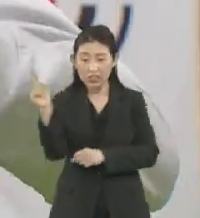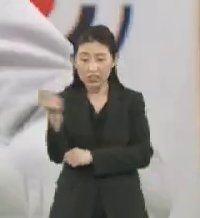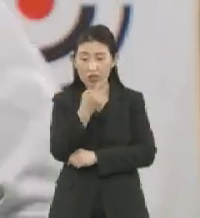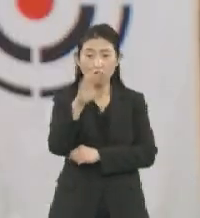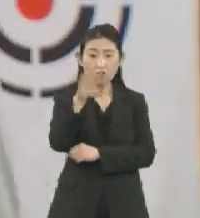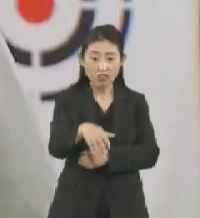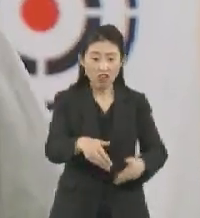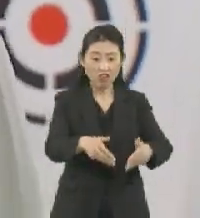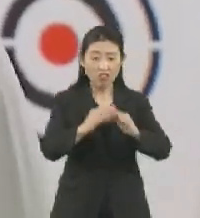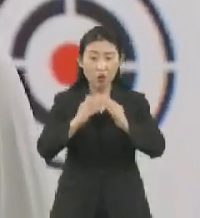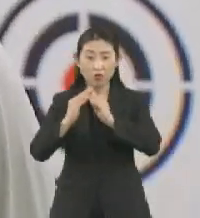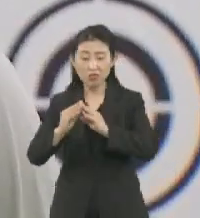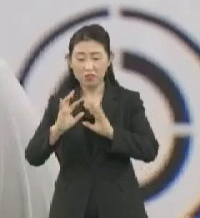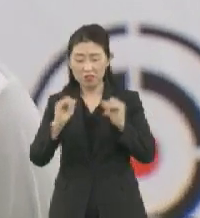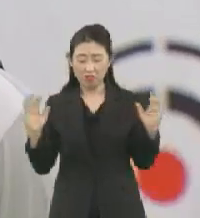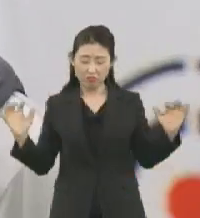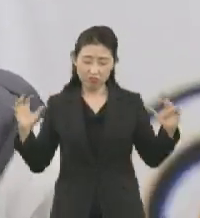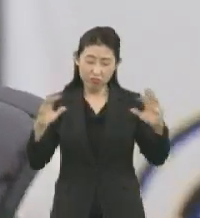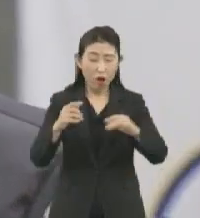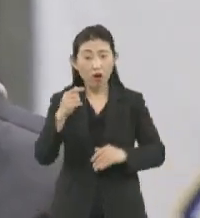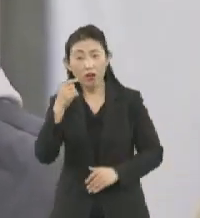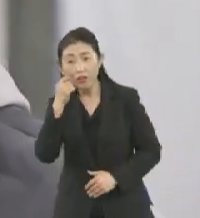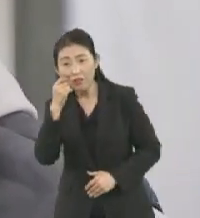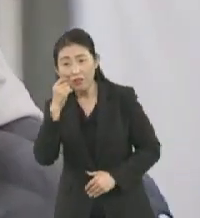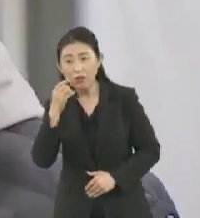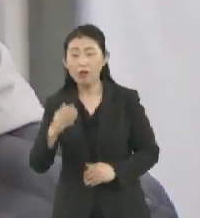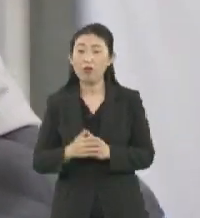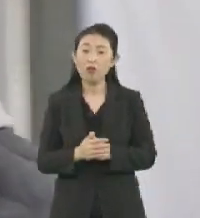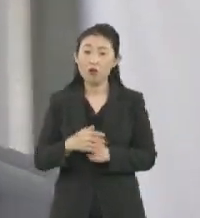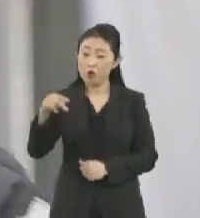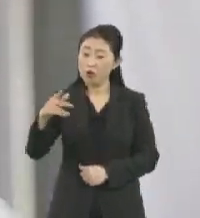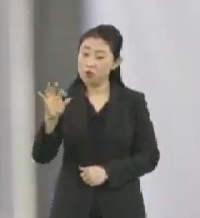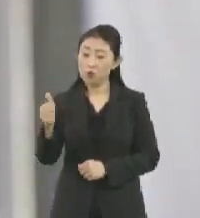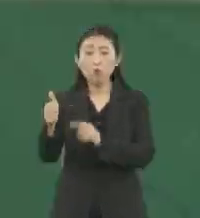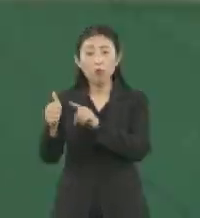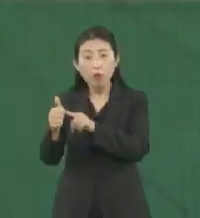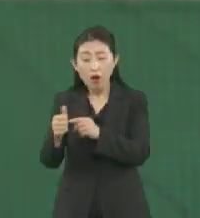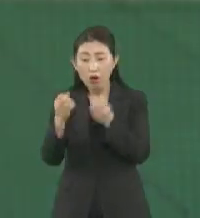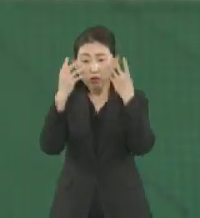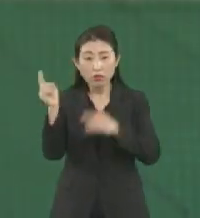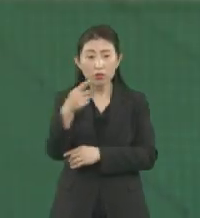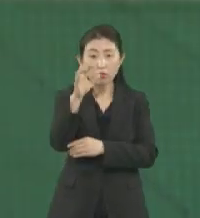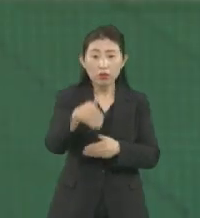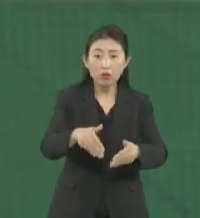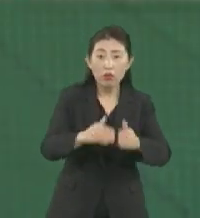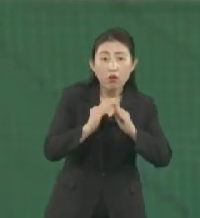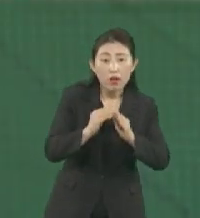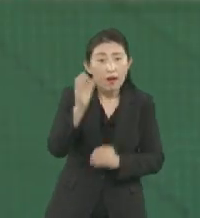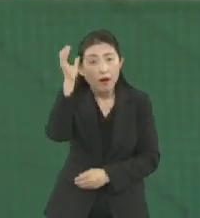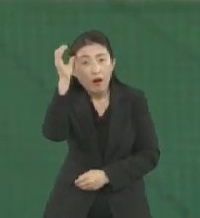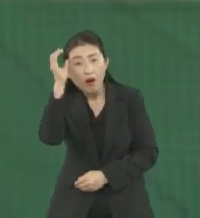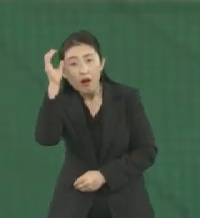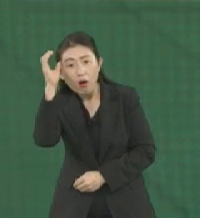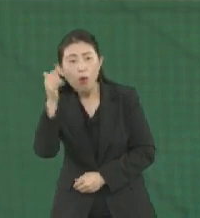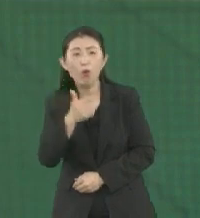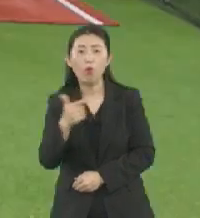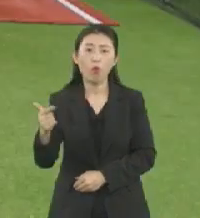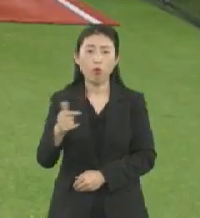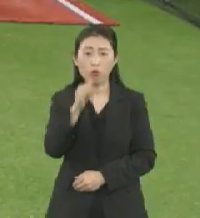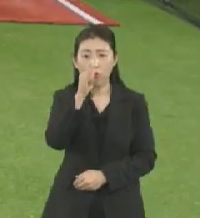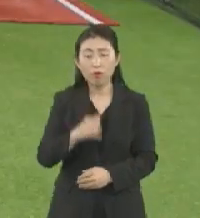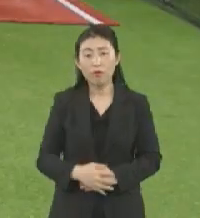야구장들이 큰 인기몰이를 하는 가운데 선수이자 시민의 한 사람으로 새 야구장 건립을 누구보다 바랬기